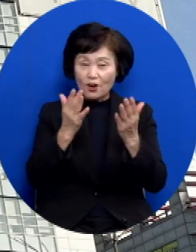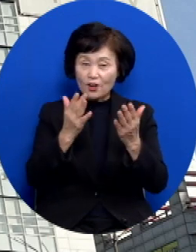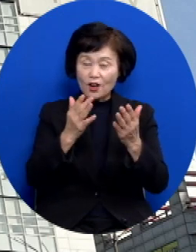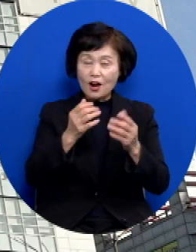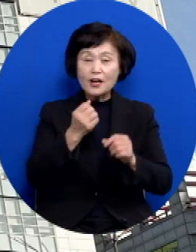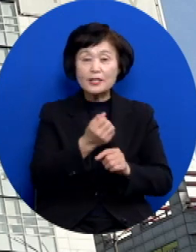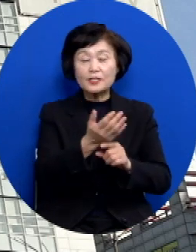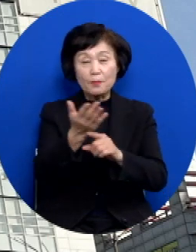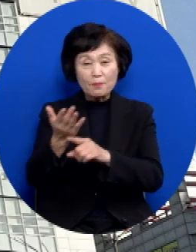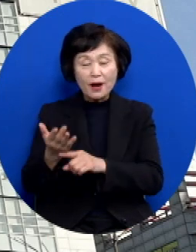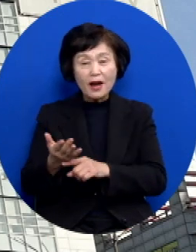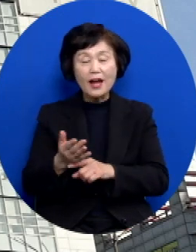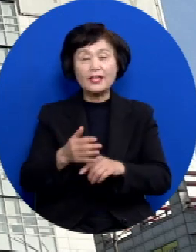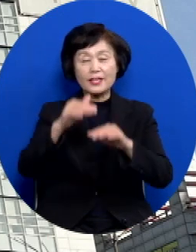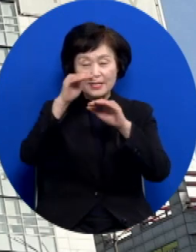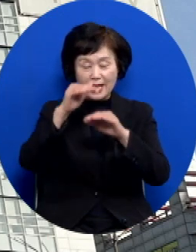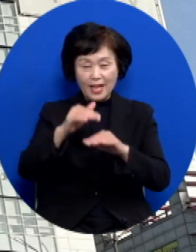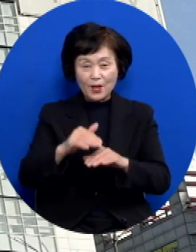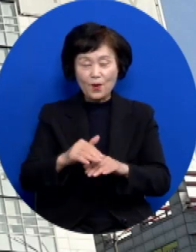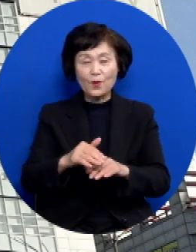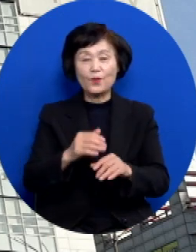실제 이야기를 바탕으로 하고 있습니다.